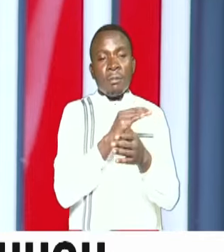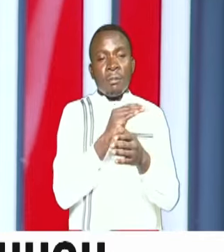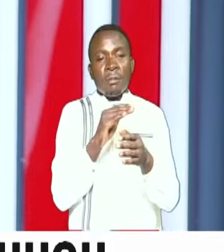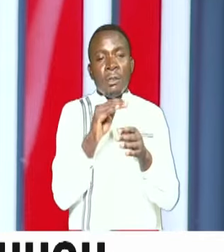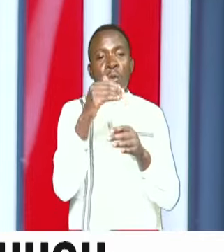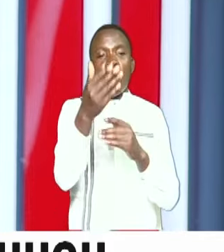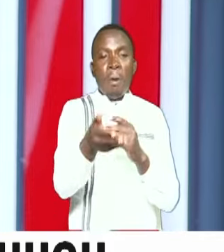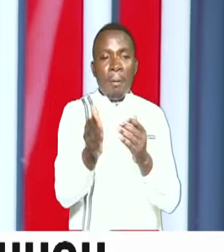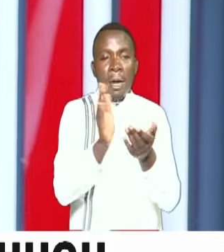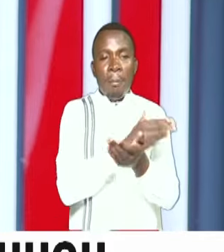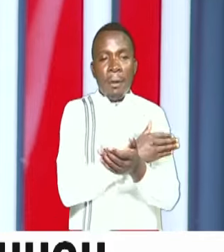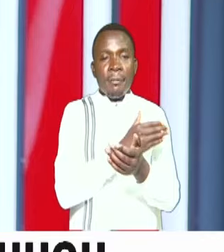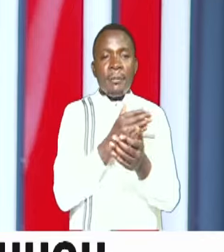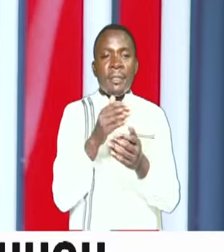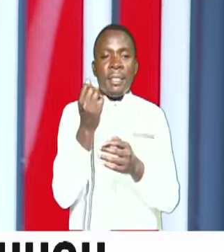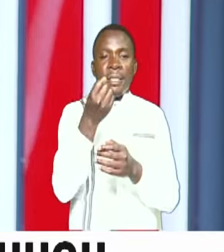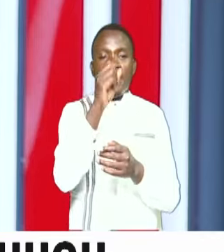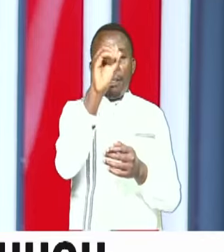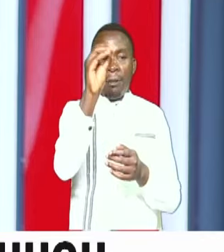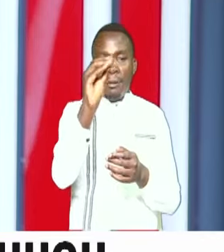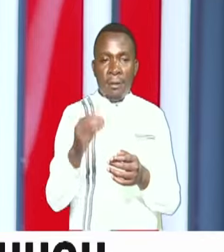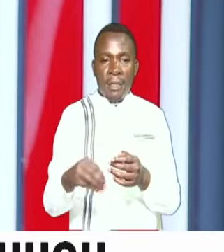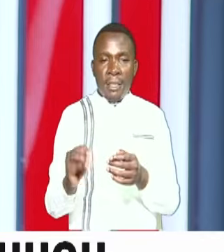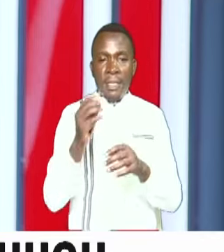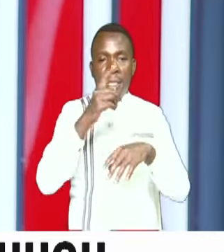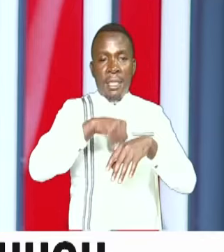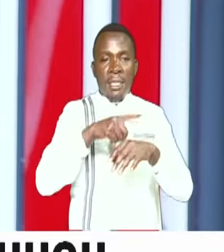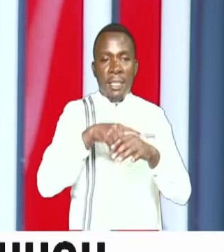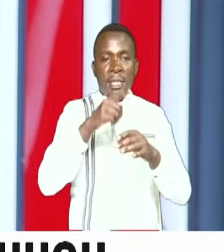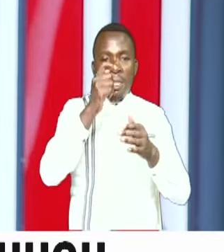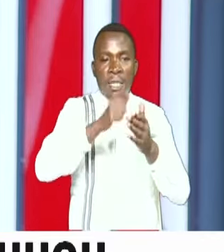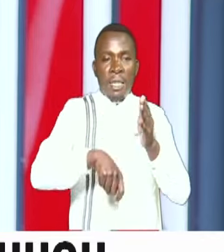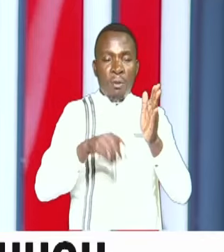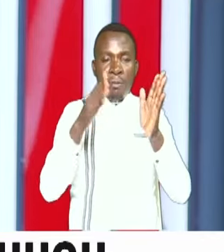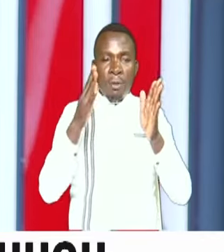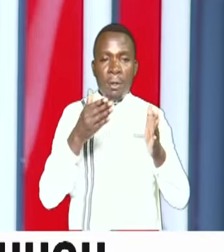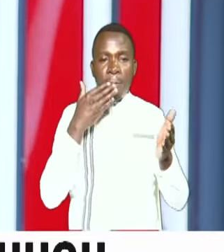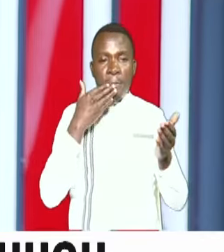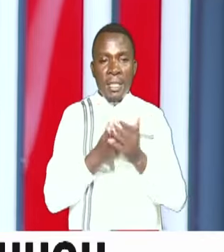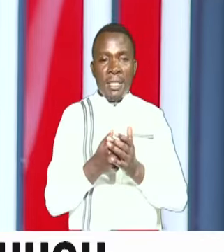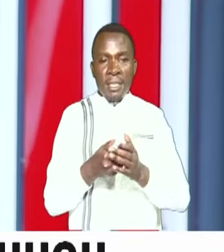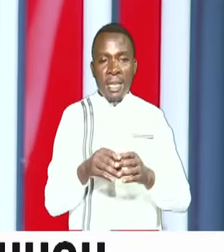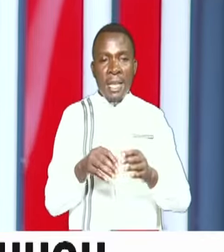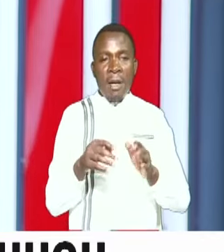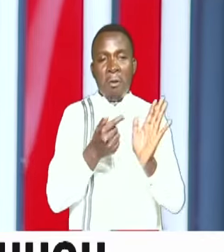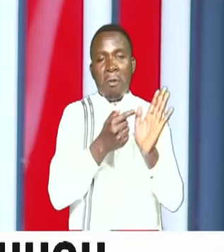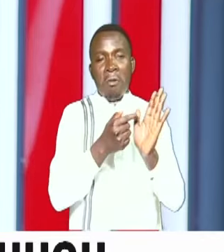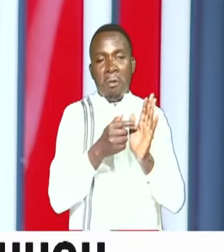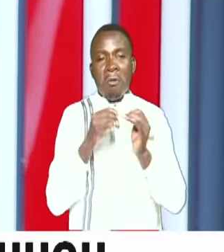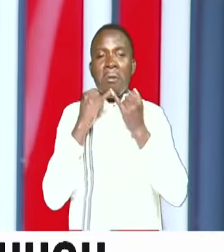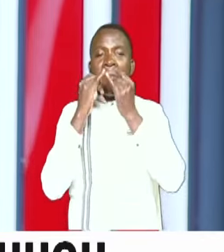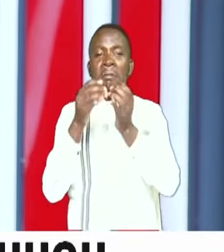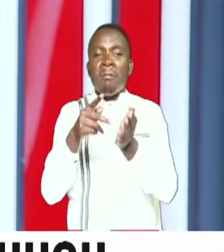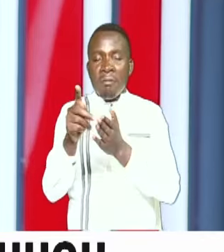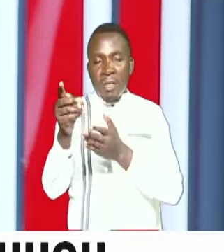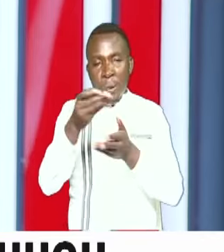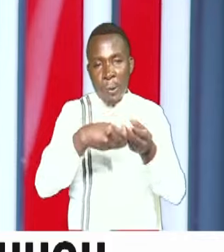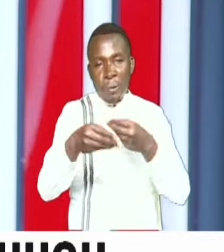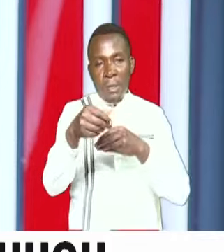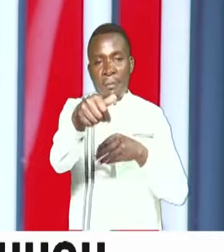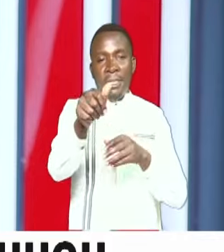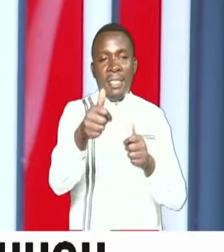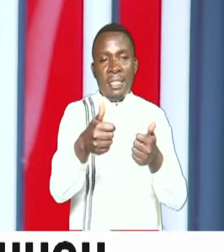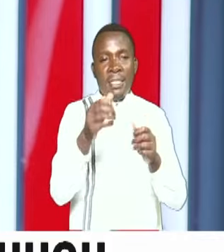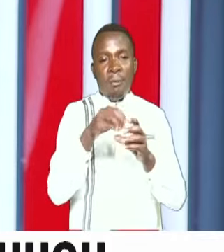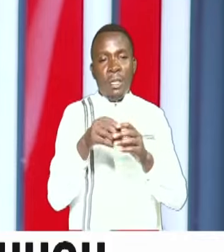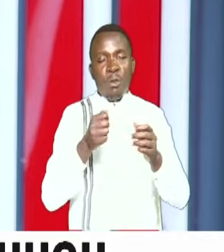akaba yanakurirwaho na 5% mu gihe ari umusoreshwa mwiza udekarara ubucuruzi bwe neza muri